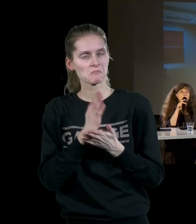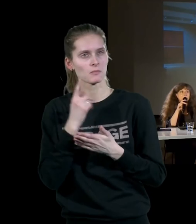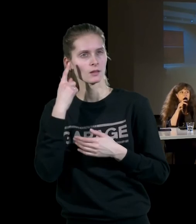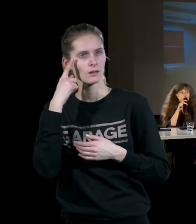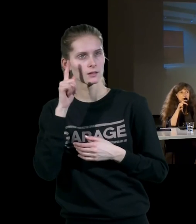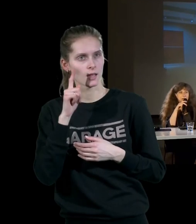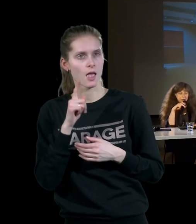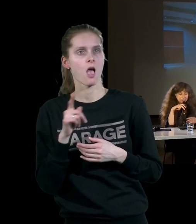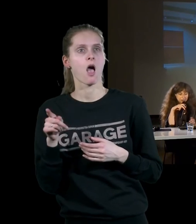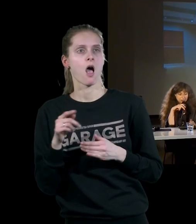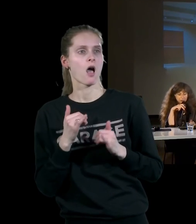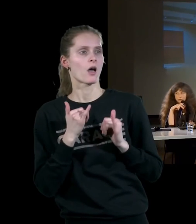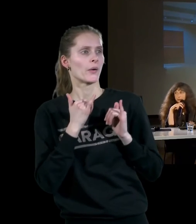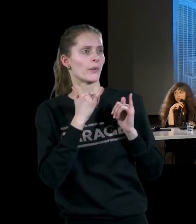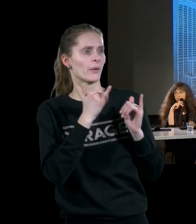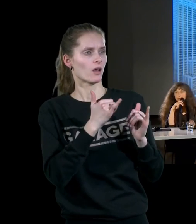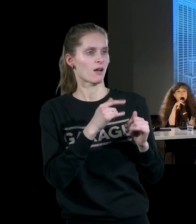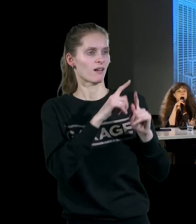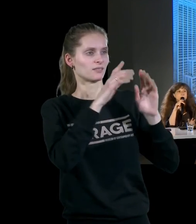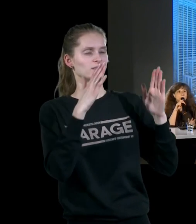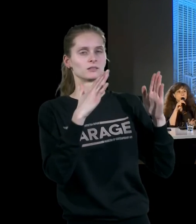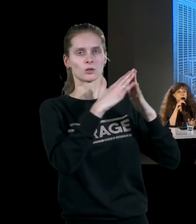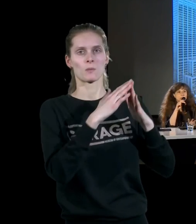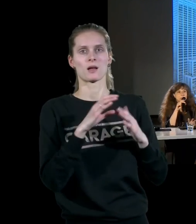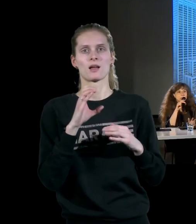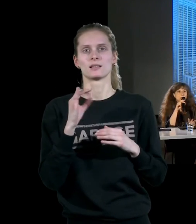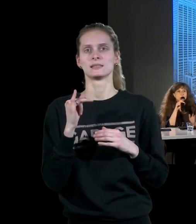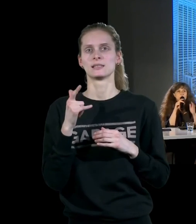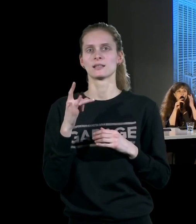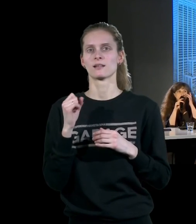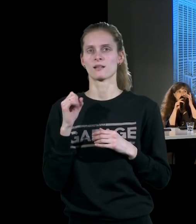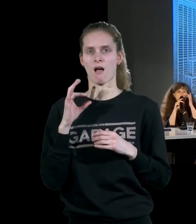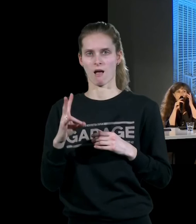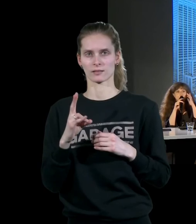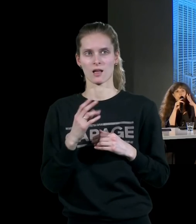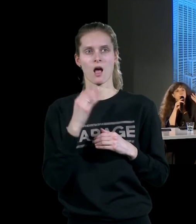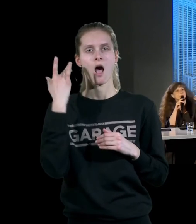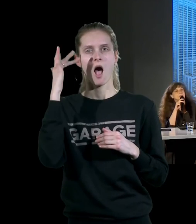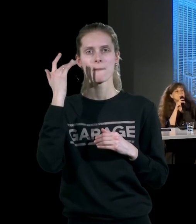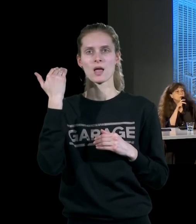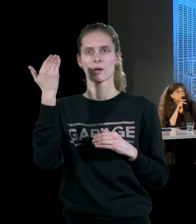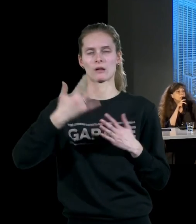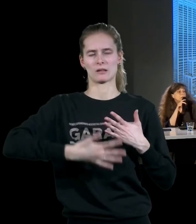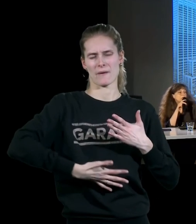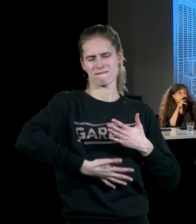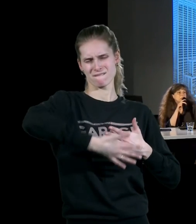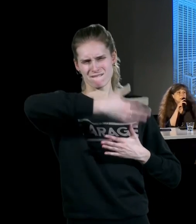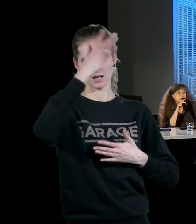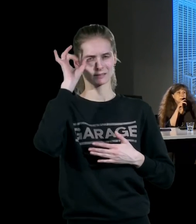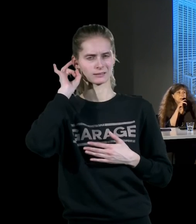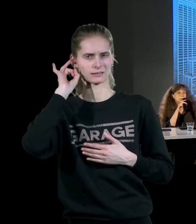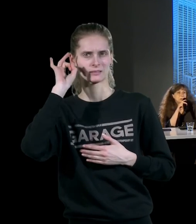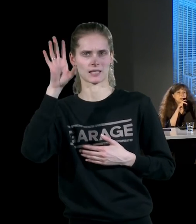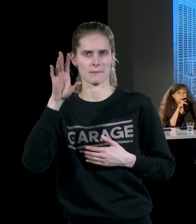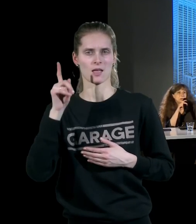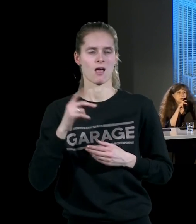здания Сиграм. Сиграм – это один из самых знаменитых нью-йоркских небоскребов. Построено оно в конце 50-х годов